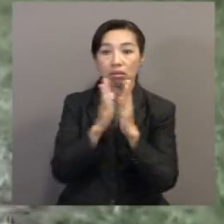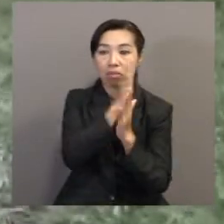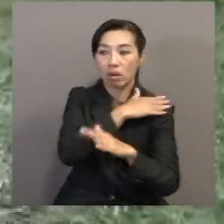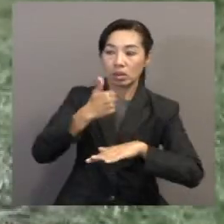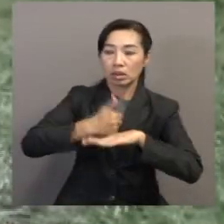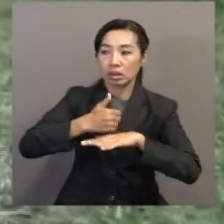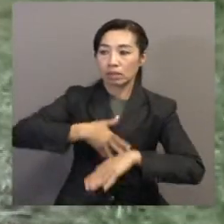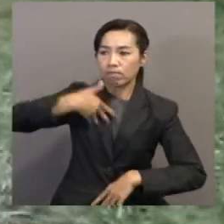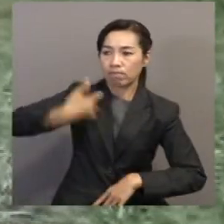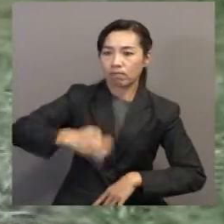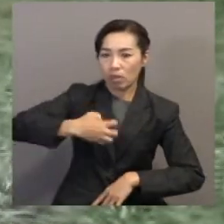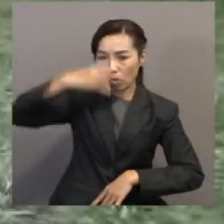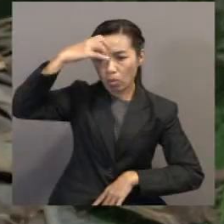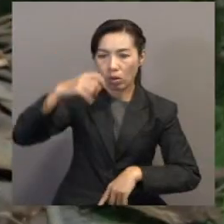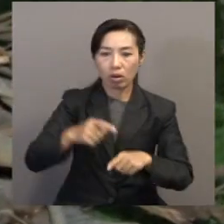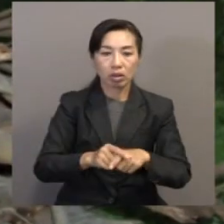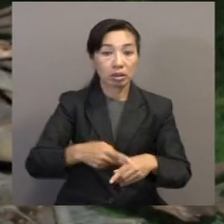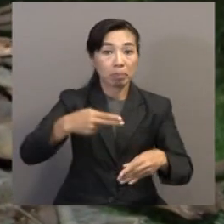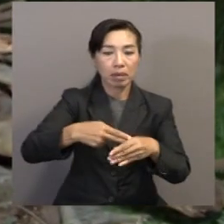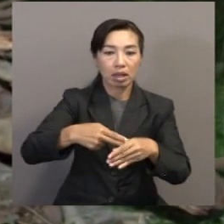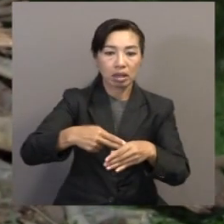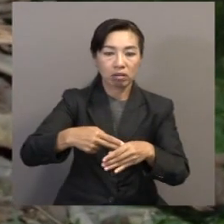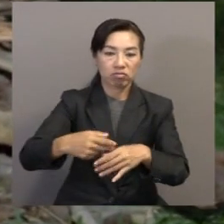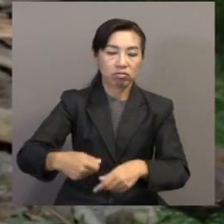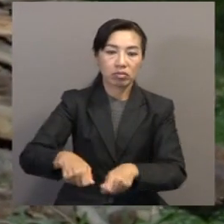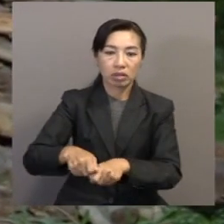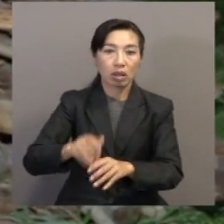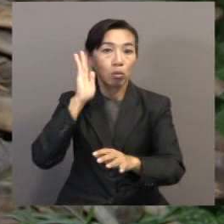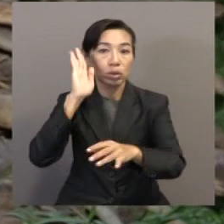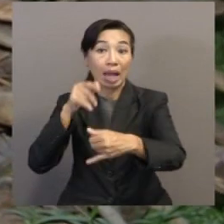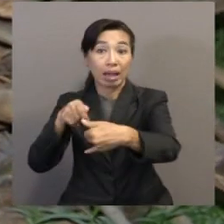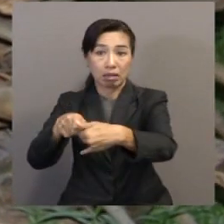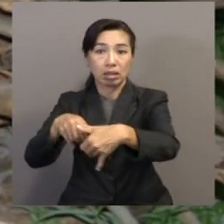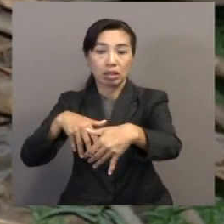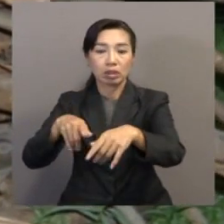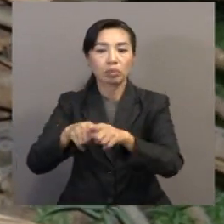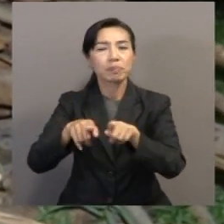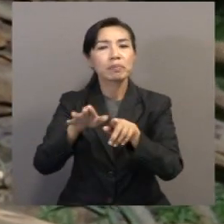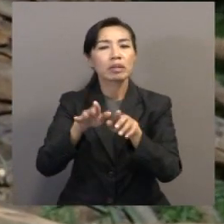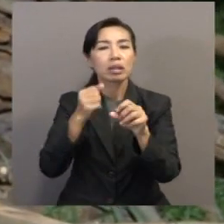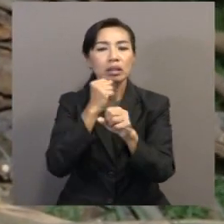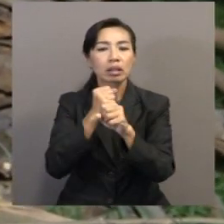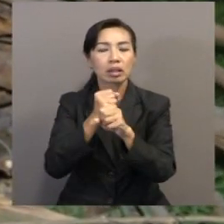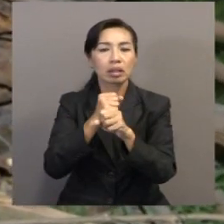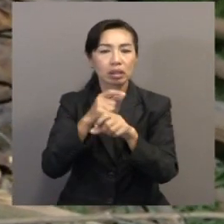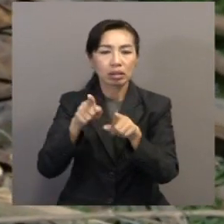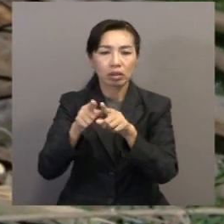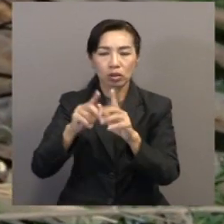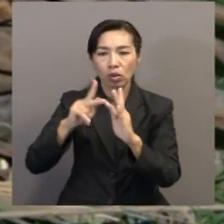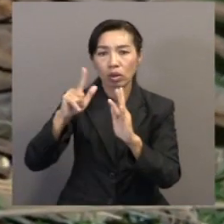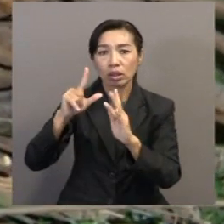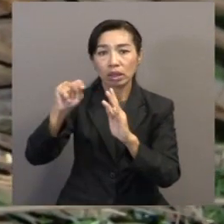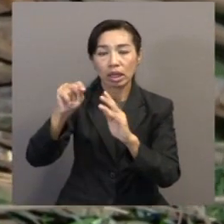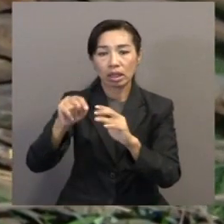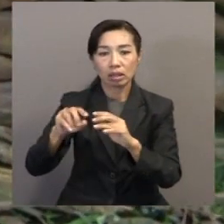เกิดบันดาลโทสะใช้น้ำมันก๊าซราดใส่ตัวนายสุเชนสังบุญลือเจ้าหน้าที่ฝ่ายรักษาสำนักงานเขตทวีวัฒนานะ